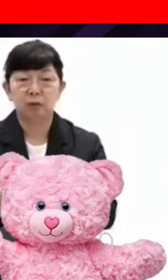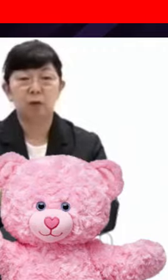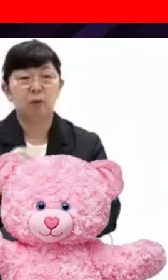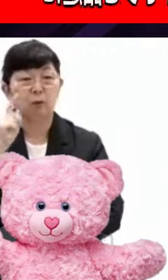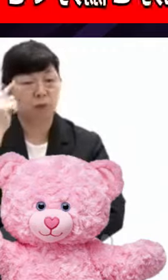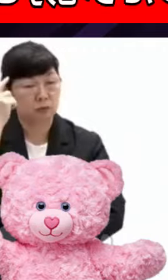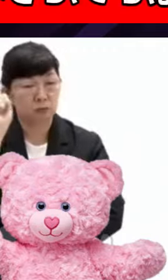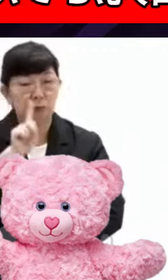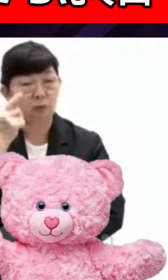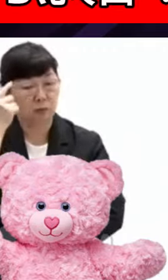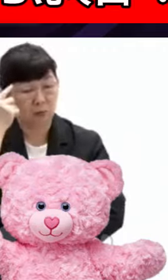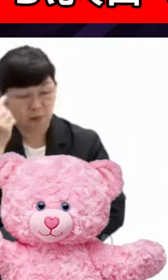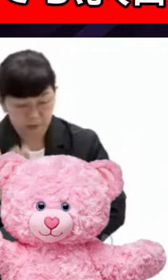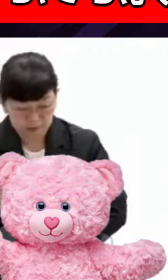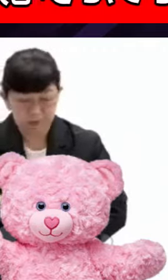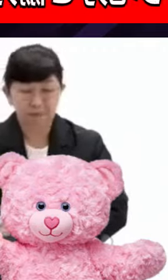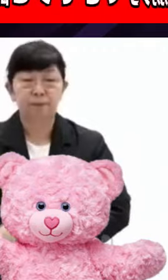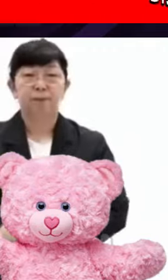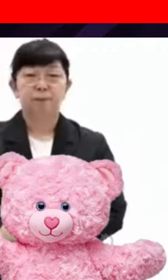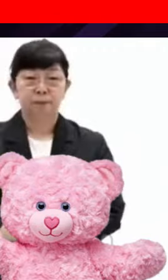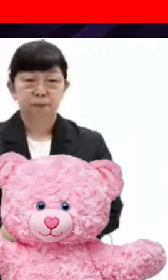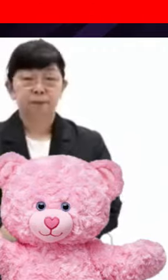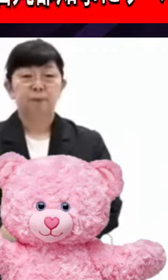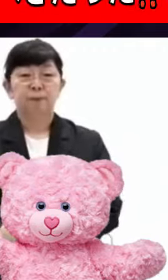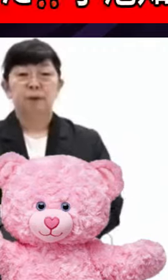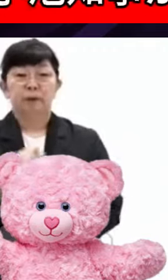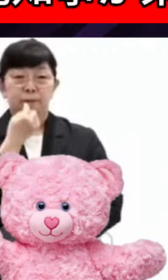。 そうですね、